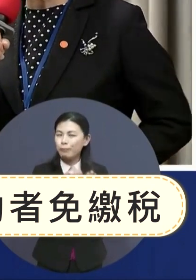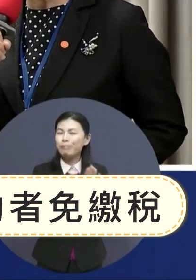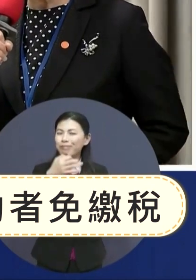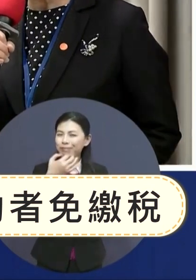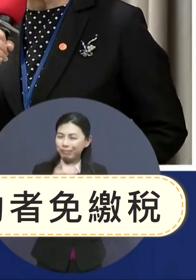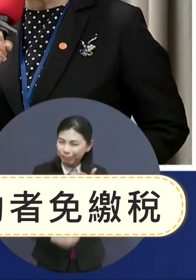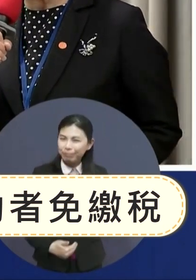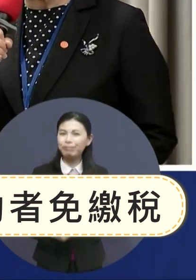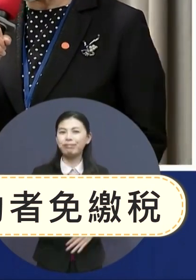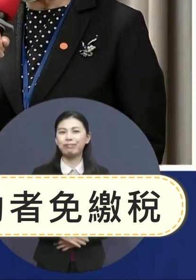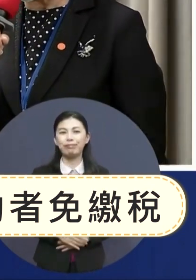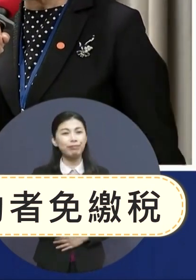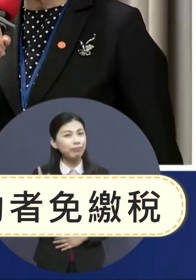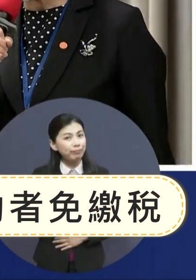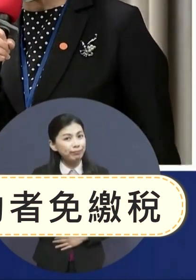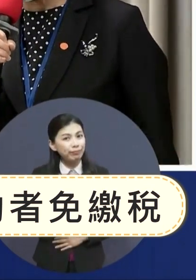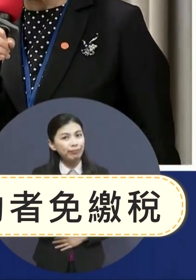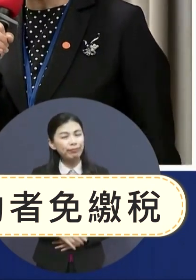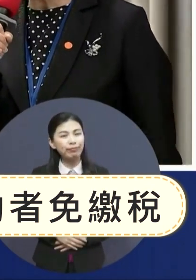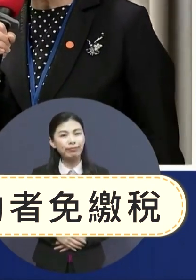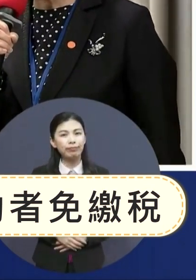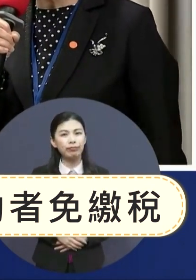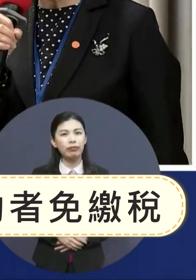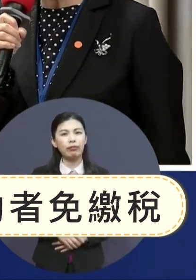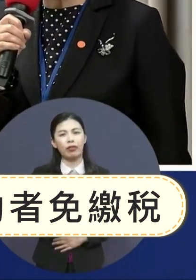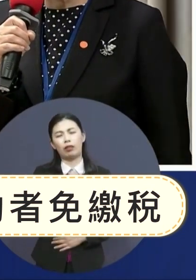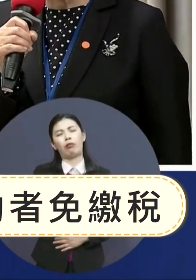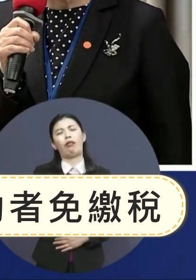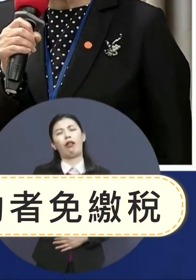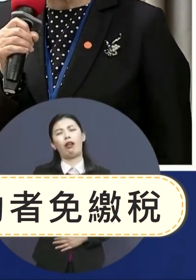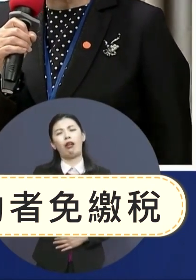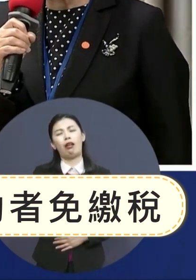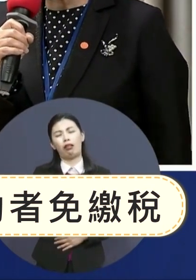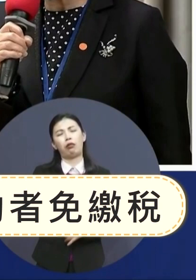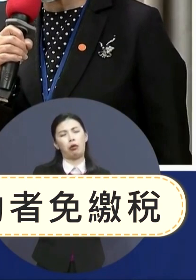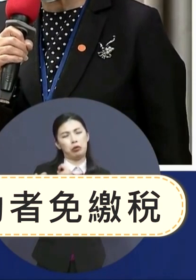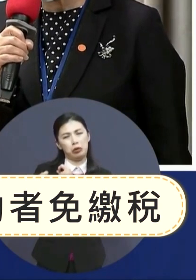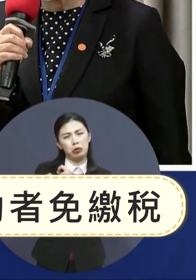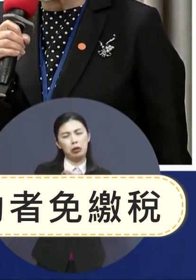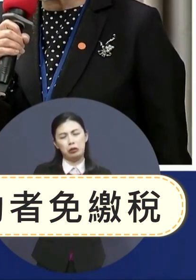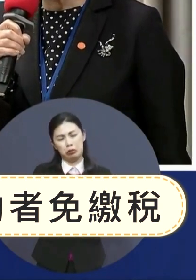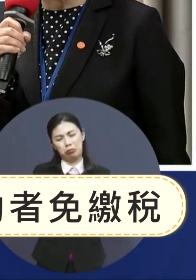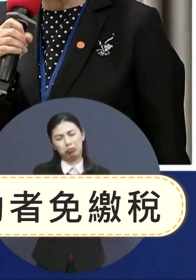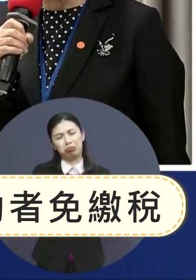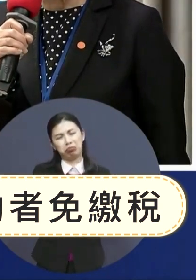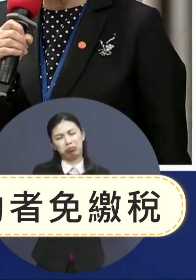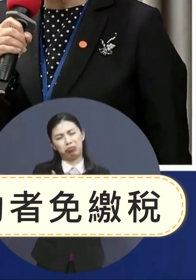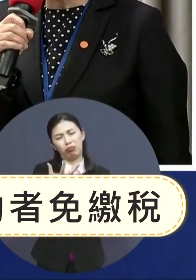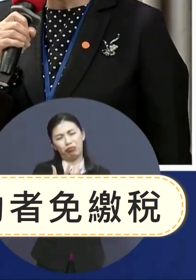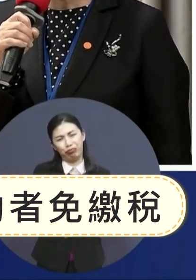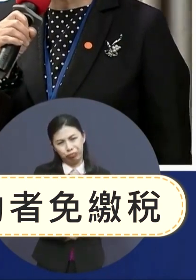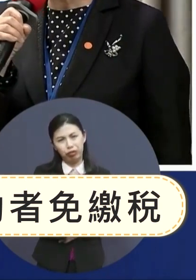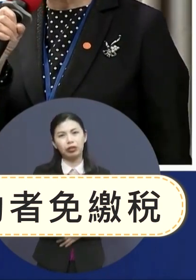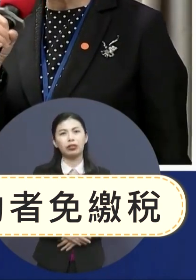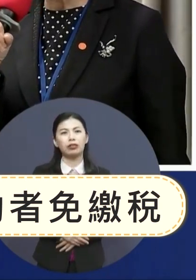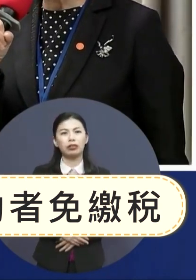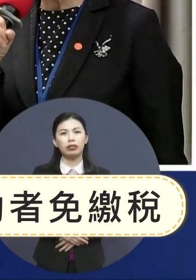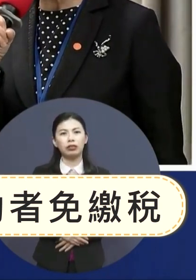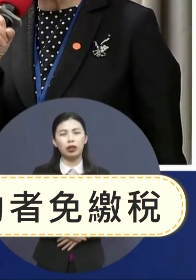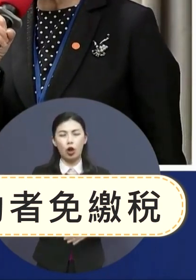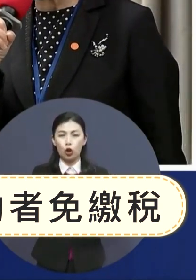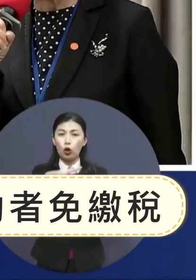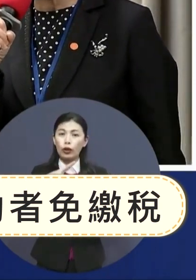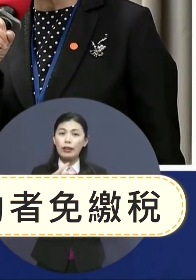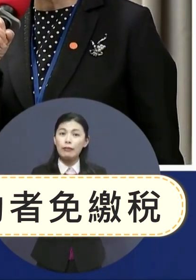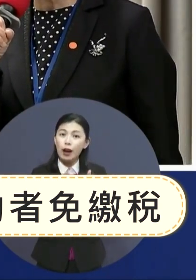这个措施主要就是，大家知道，营业人最近这段时间，也许营业收入减少，对于使用统一发票